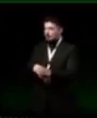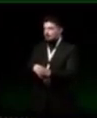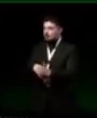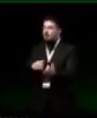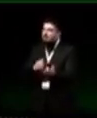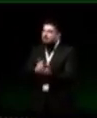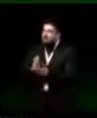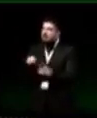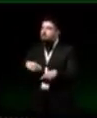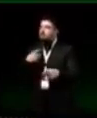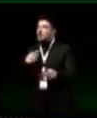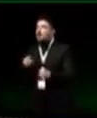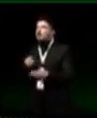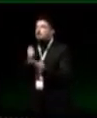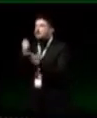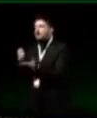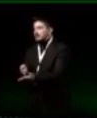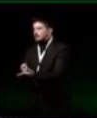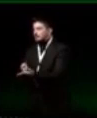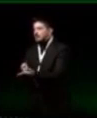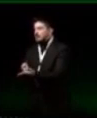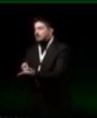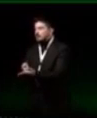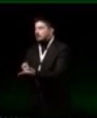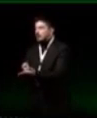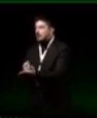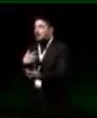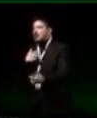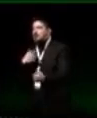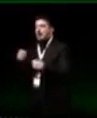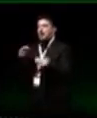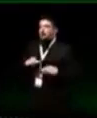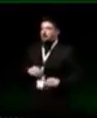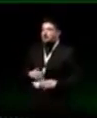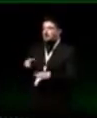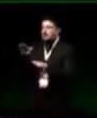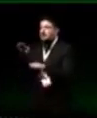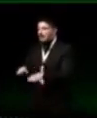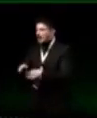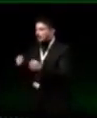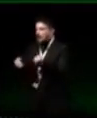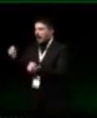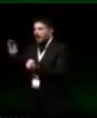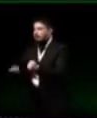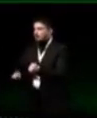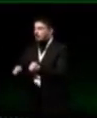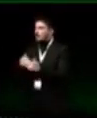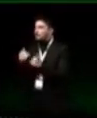conseguenza dall'investimento che faccio non soltanto per mettere le camionette dell'esercito nelle periferie,